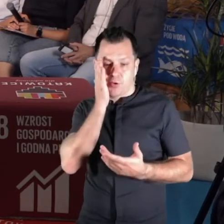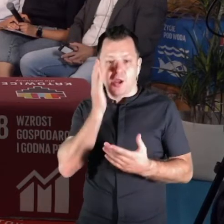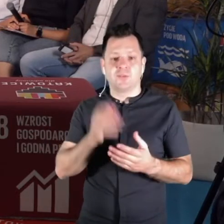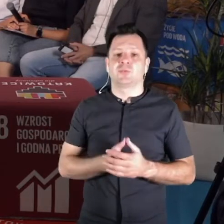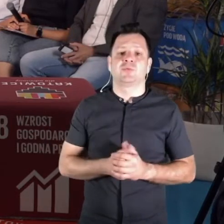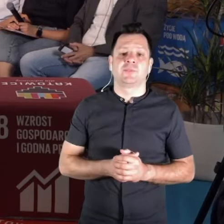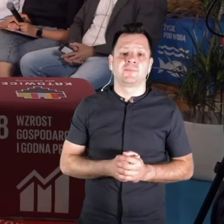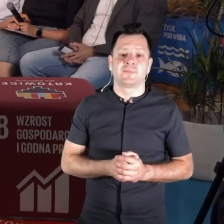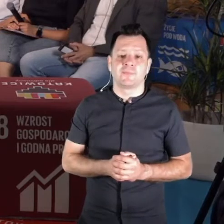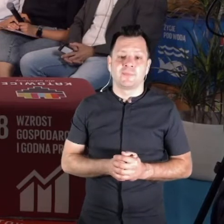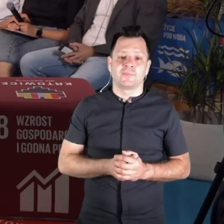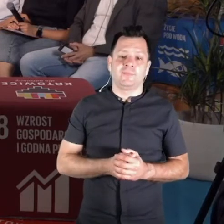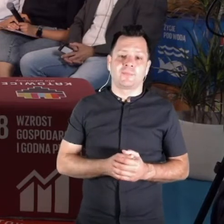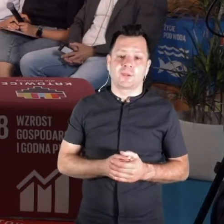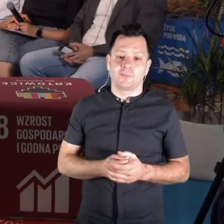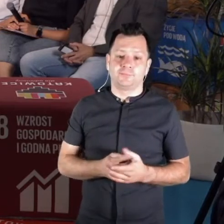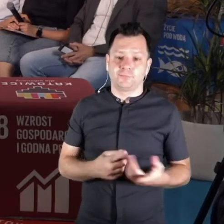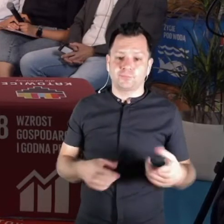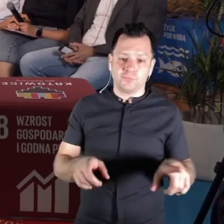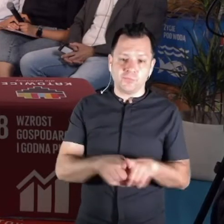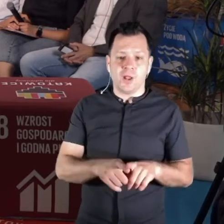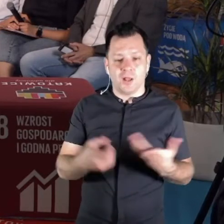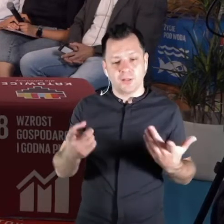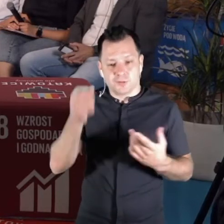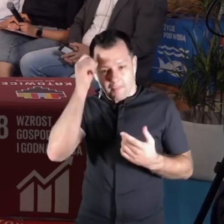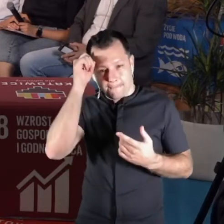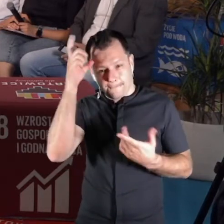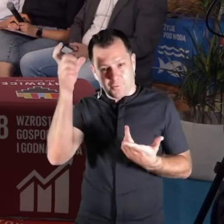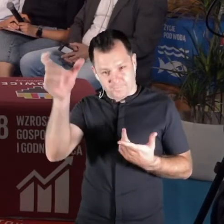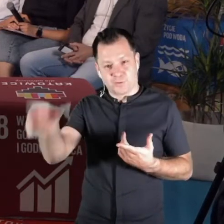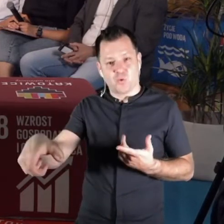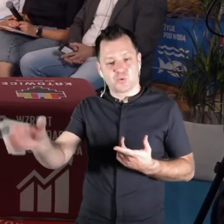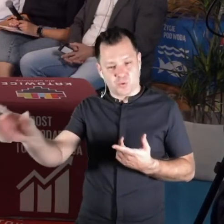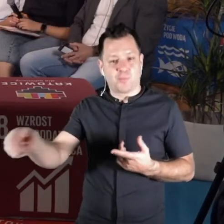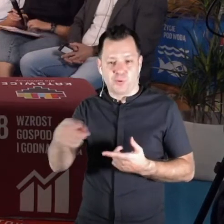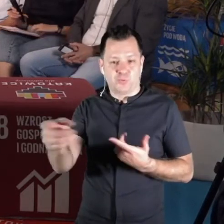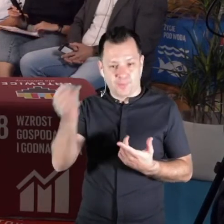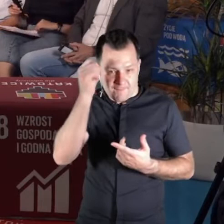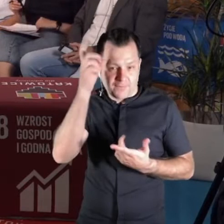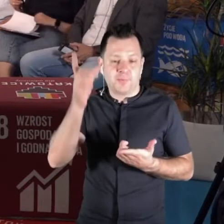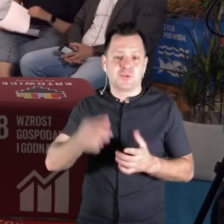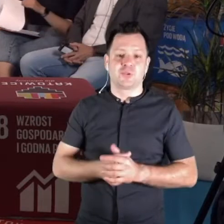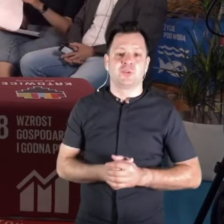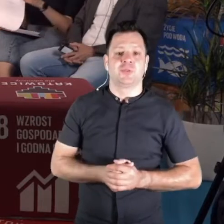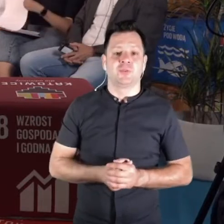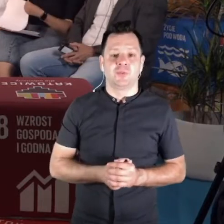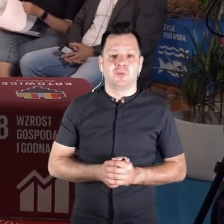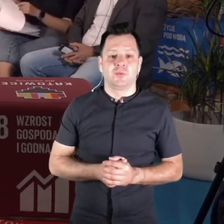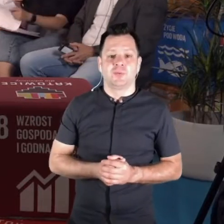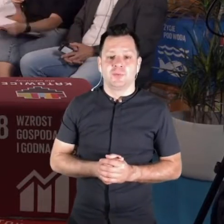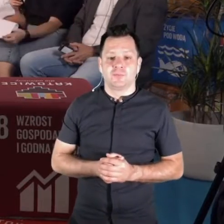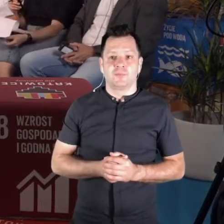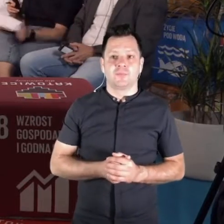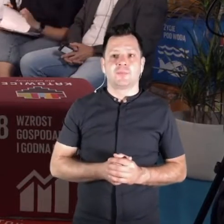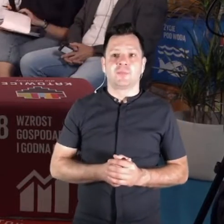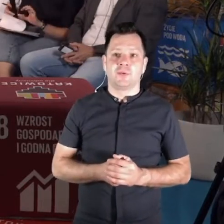mieszkańców, jak również pomysłodawców, tak powiedzmy pierwszego tematycznego ogrodu